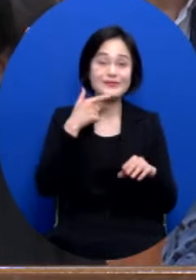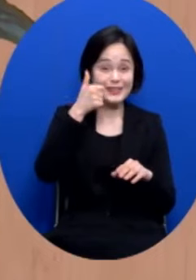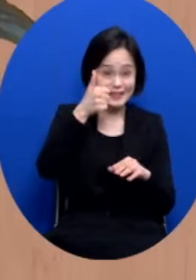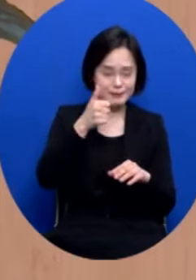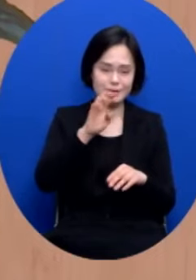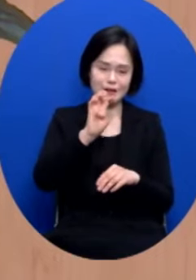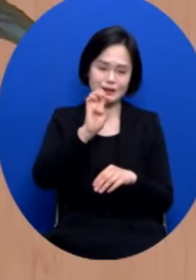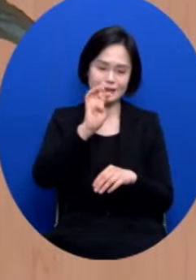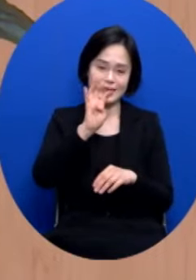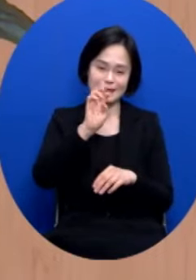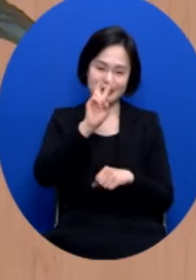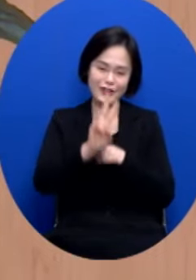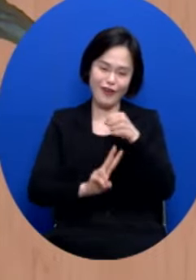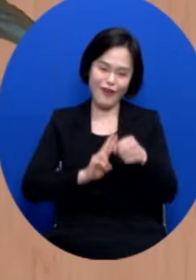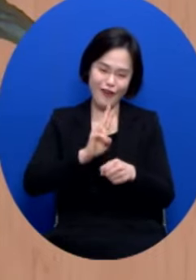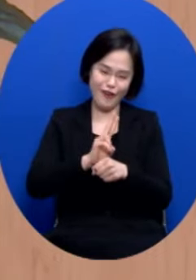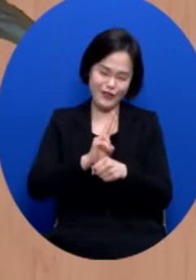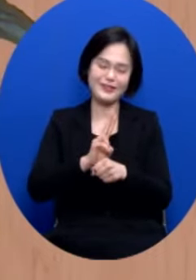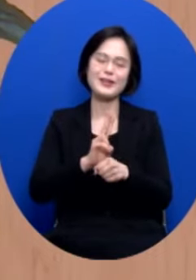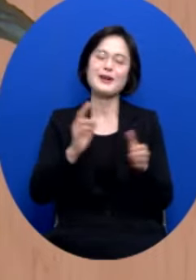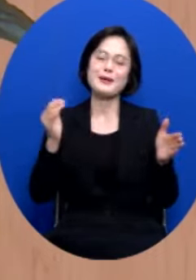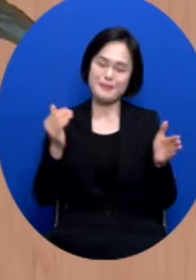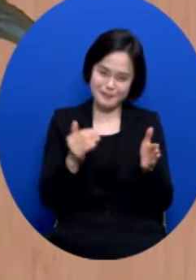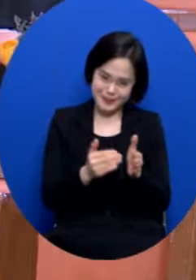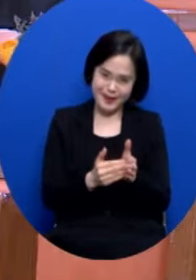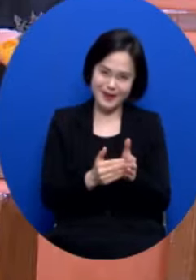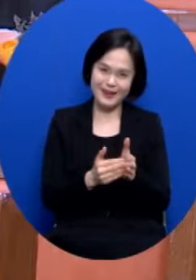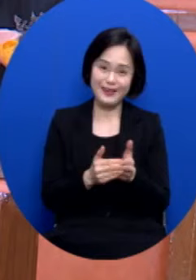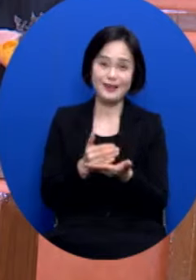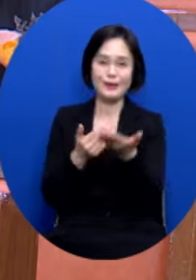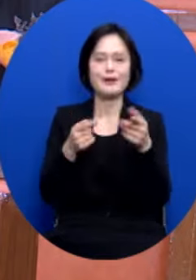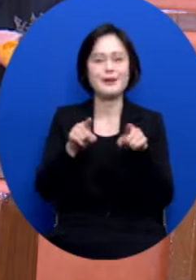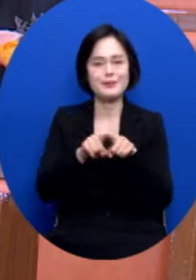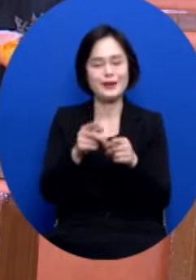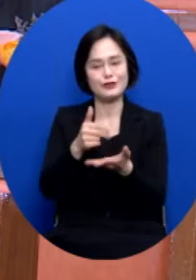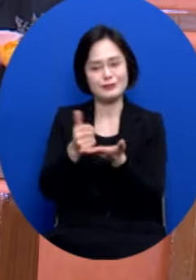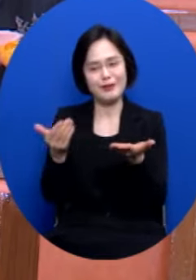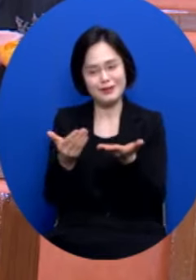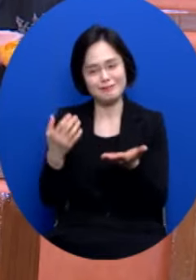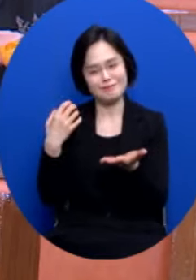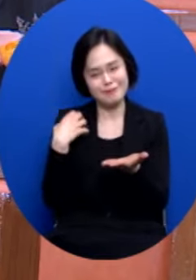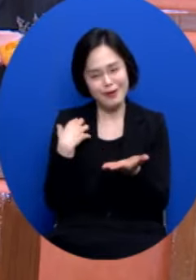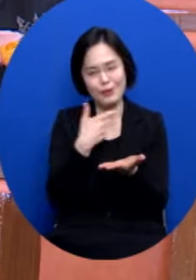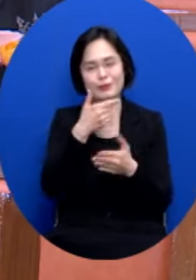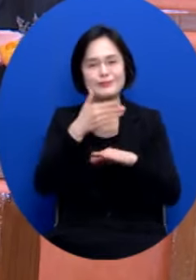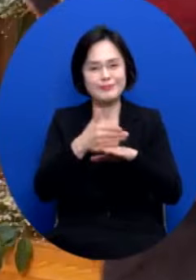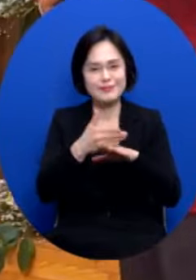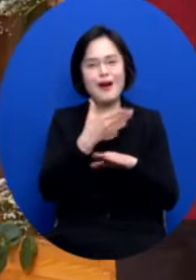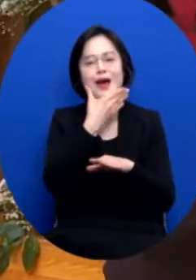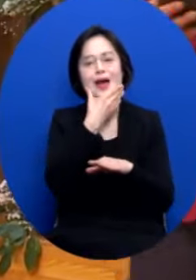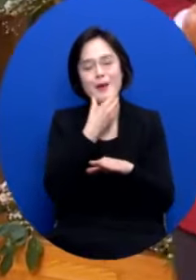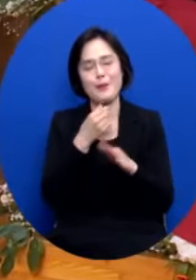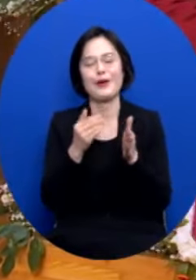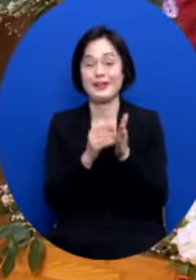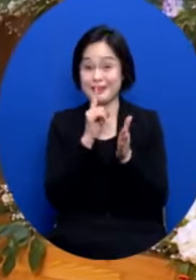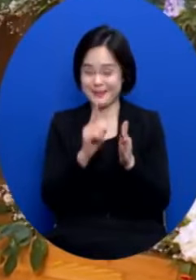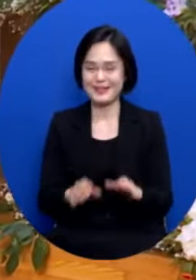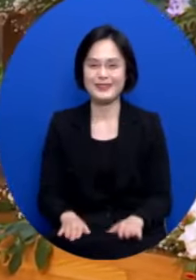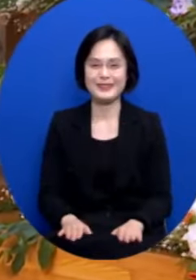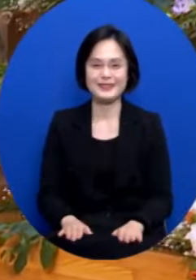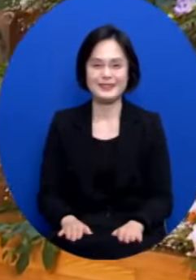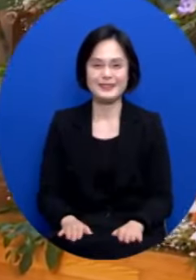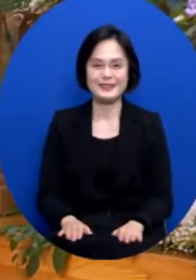제일교회와 함께 주님의 일을 할 수 있어 감사했고 여러분들을 만나 행복했다고 전했습니다 이어 기독교